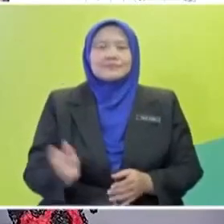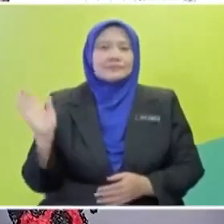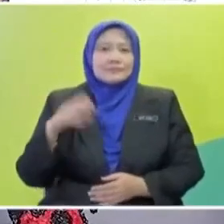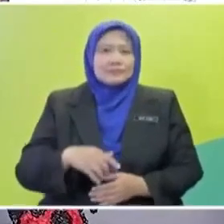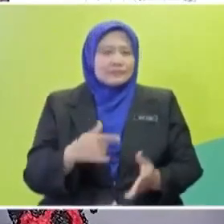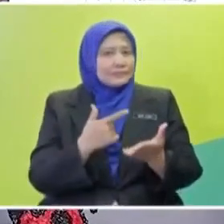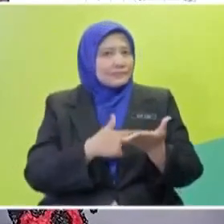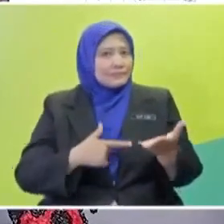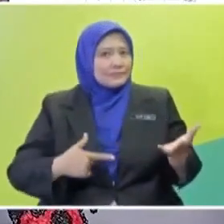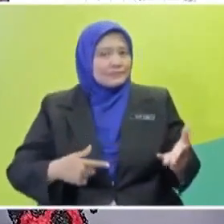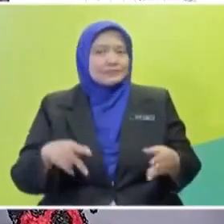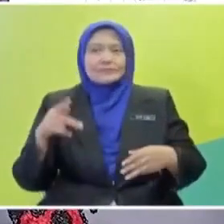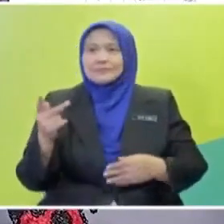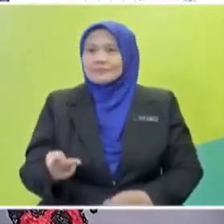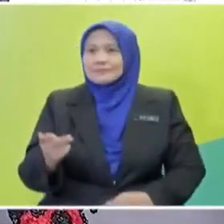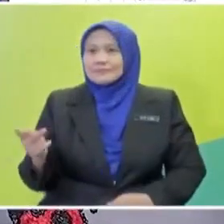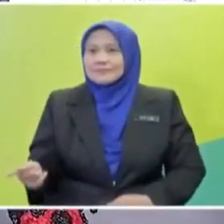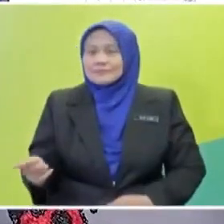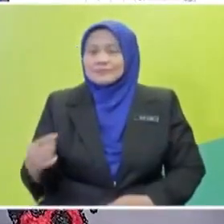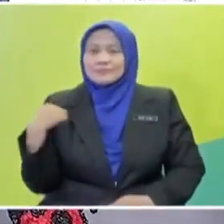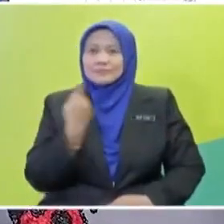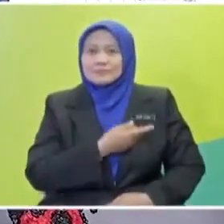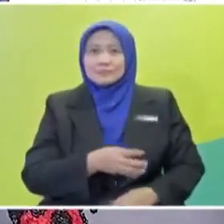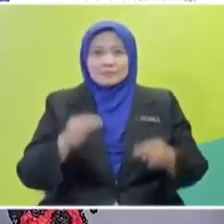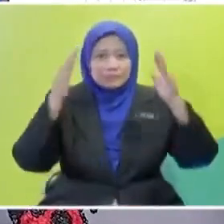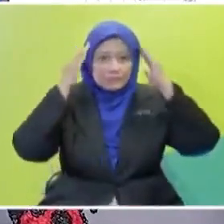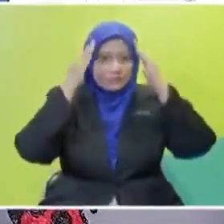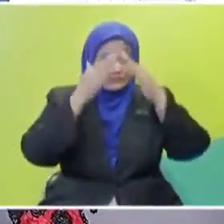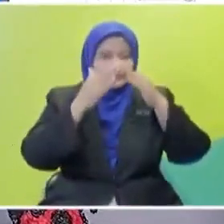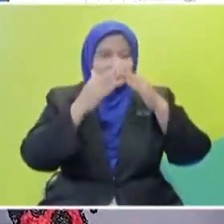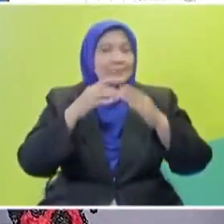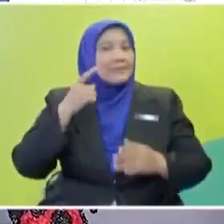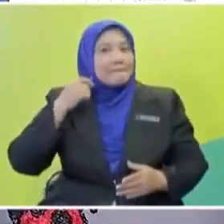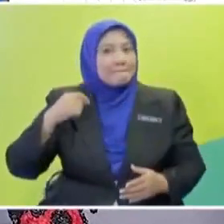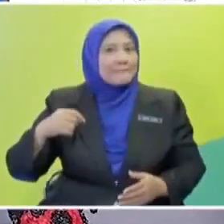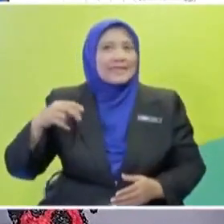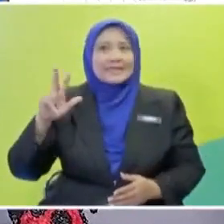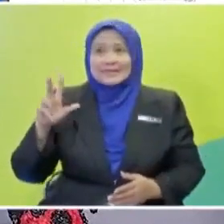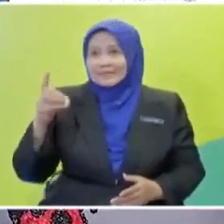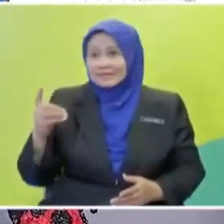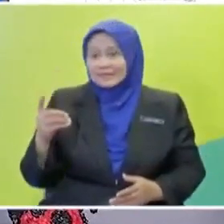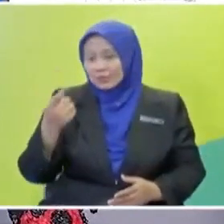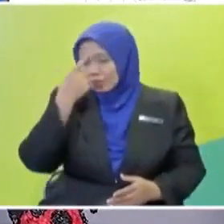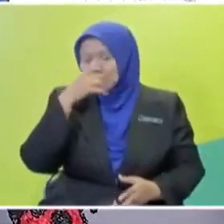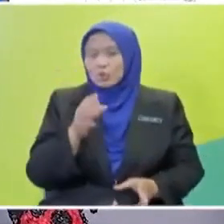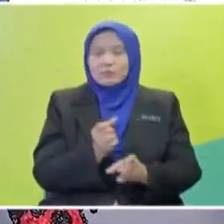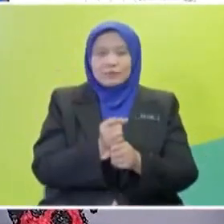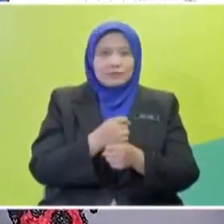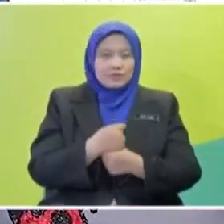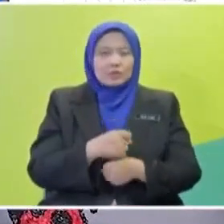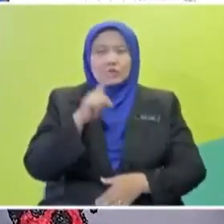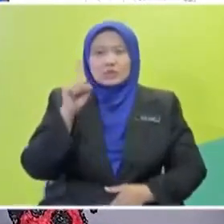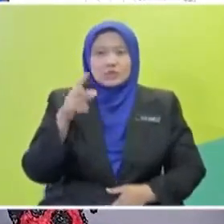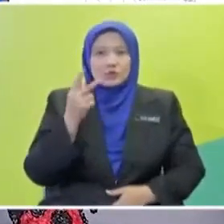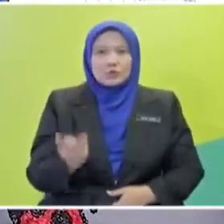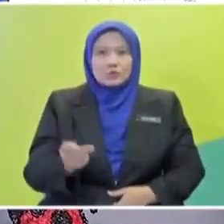beri fokus kepada penggunaan pen tiga dimensi yang akan membentuk suatu produk berdasarkan lakaran yang